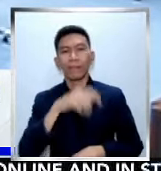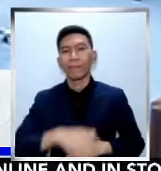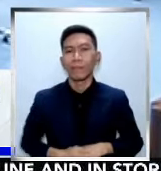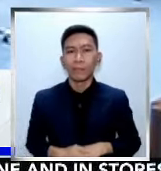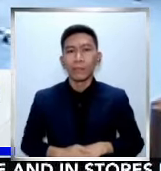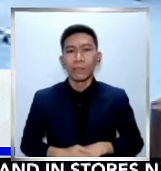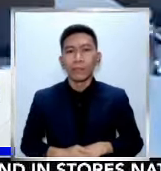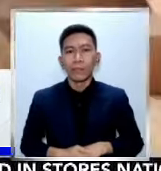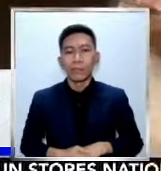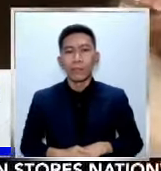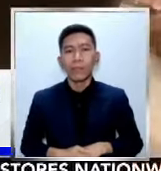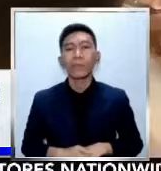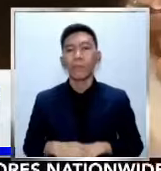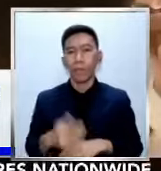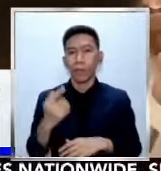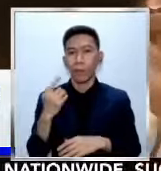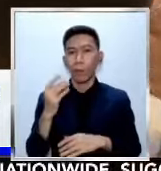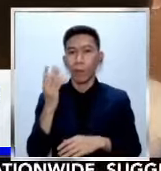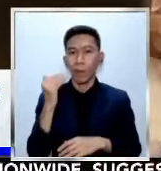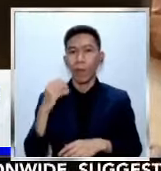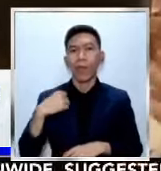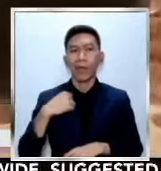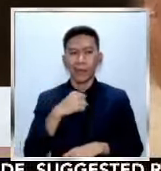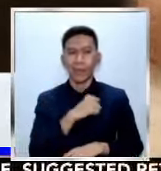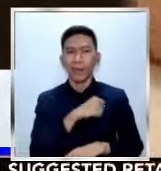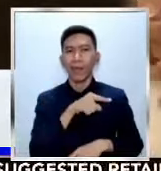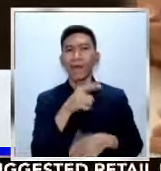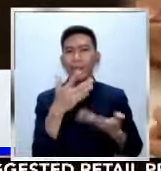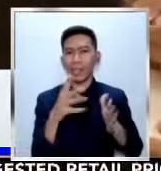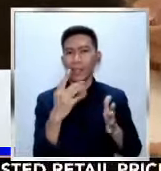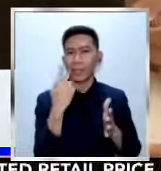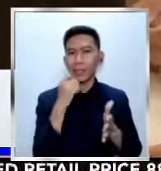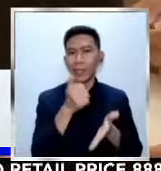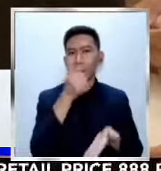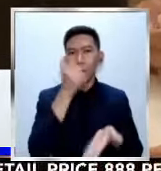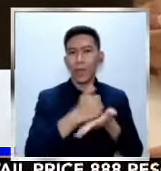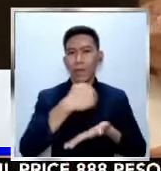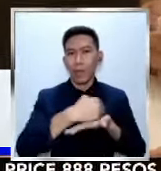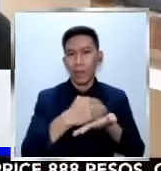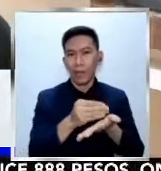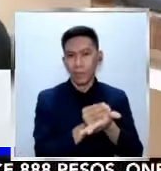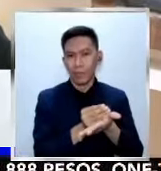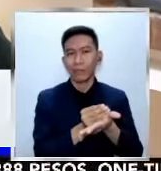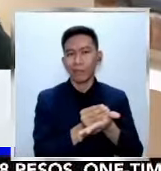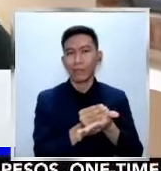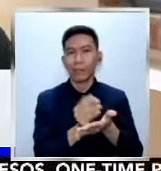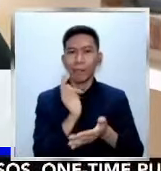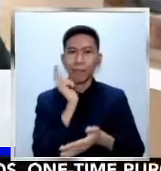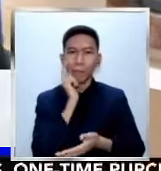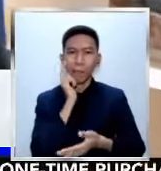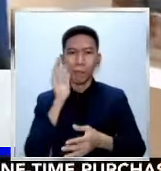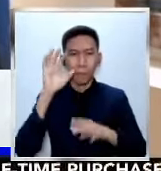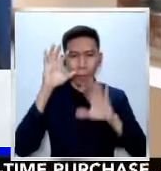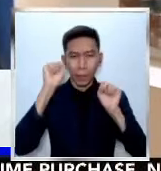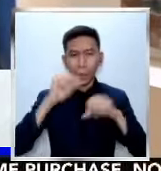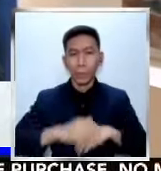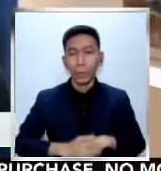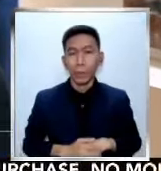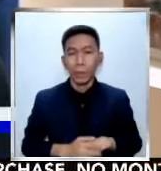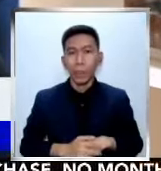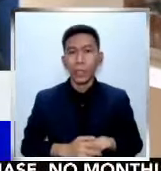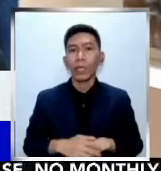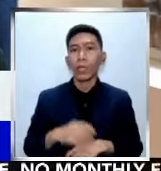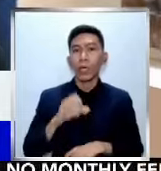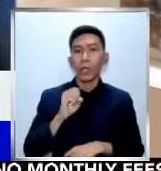Office of the President. Sabi ni Senate President Tito Sotto, wala raw ganitong agenda ang Senado. Baka naman na, nabigyan na naman nila ng